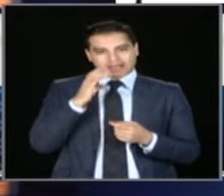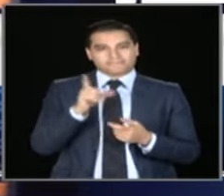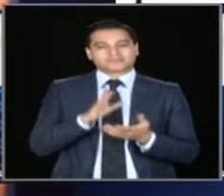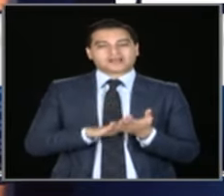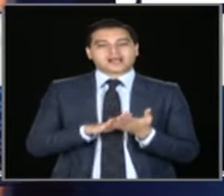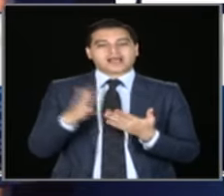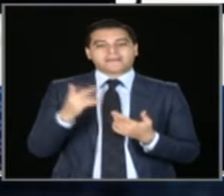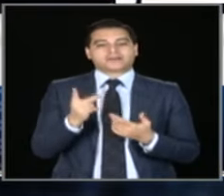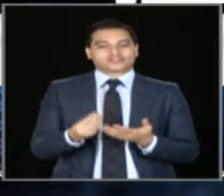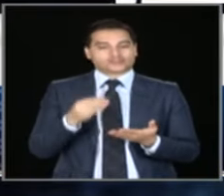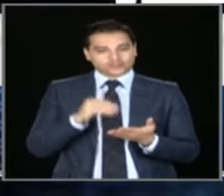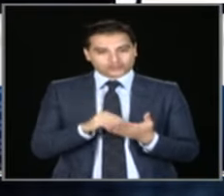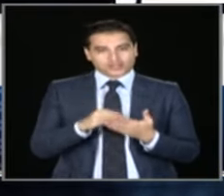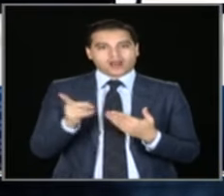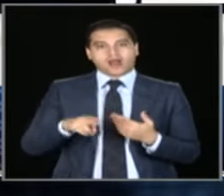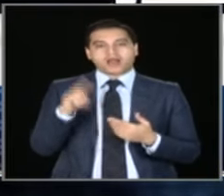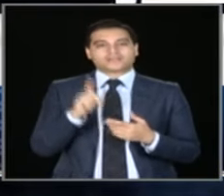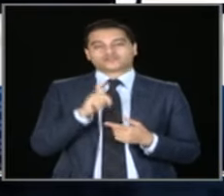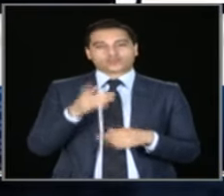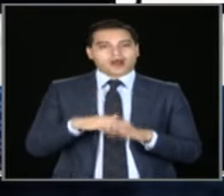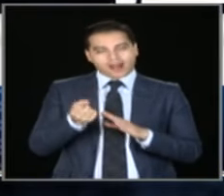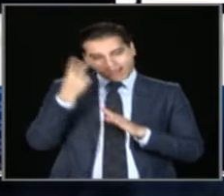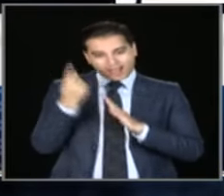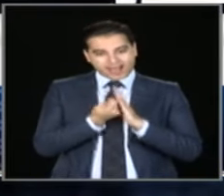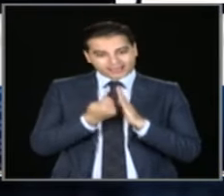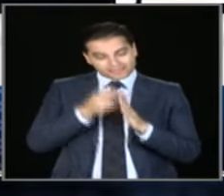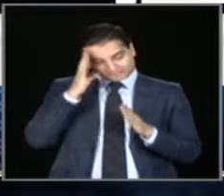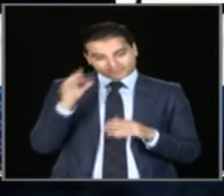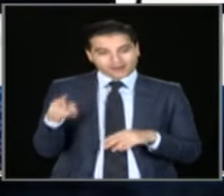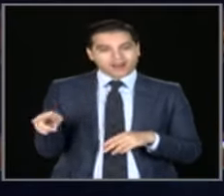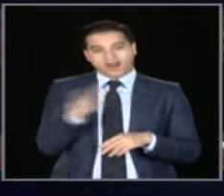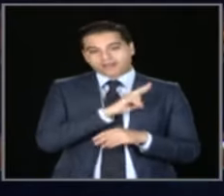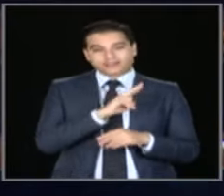20 نقطة، خطف سؤال الأدب من الصحبجية.